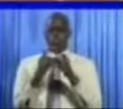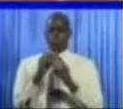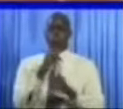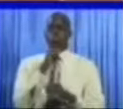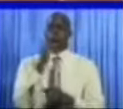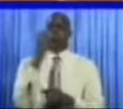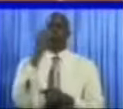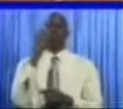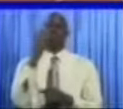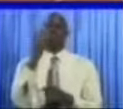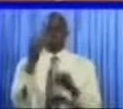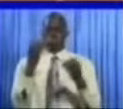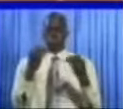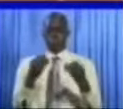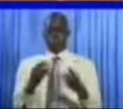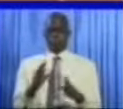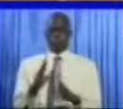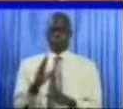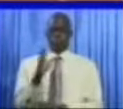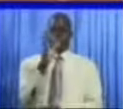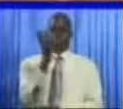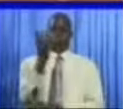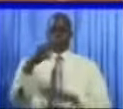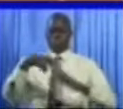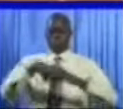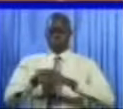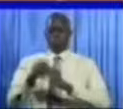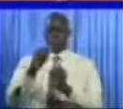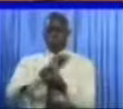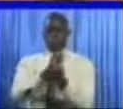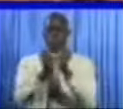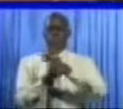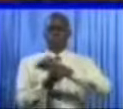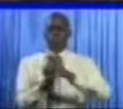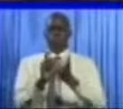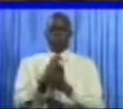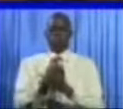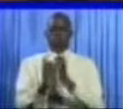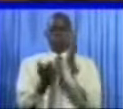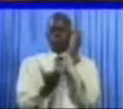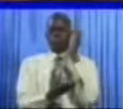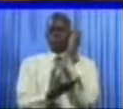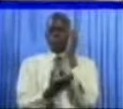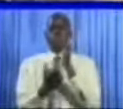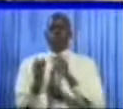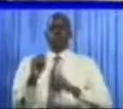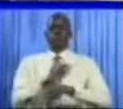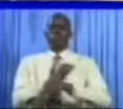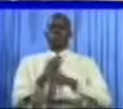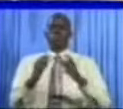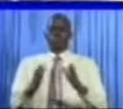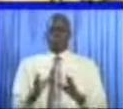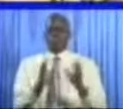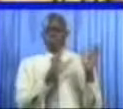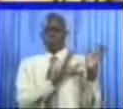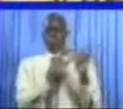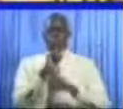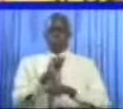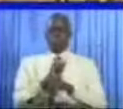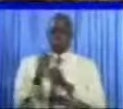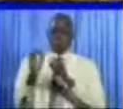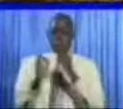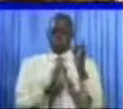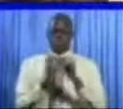arbre qu'ils sont en train de mettre sur place, en place pour remplacer ceux qu'ils ont coupés. L'entreprise en charge des travaux explique